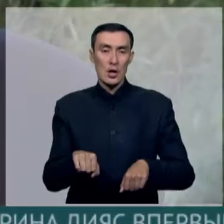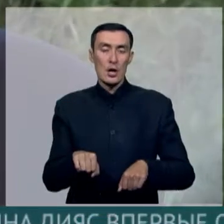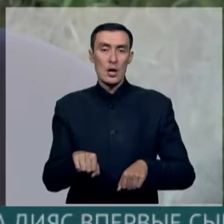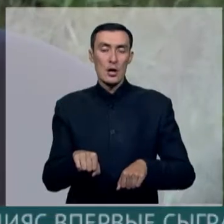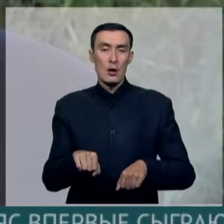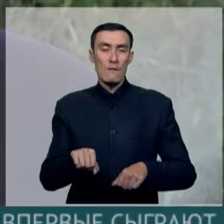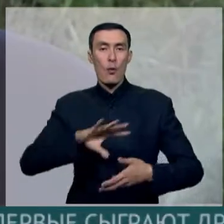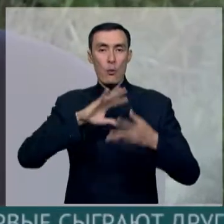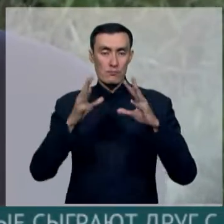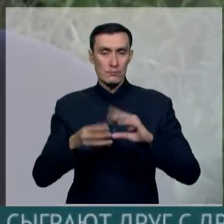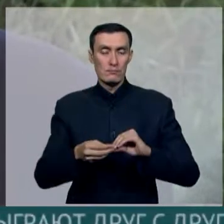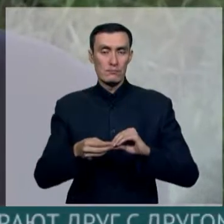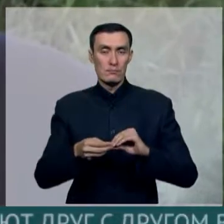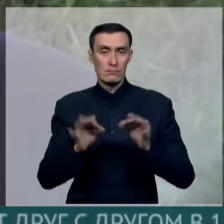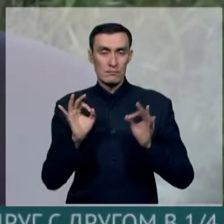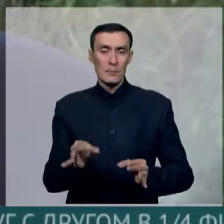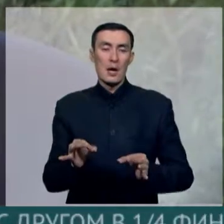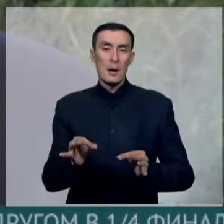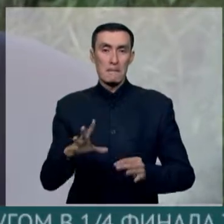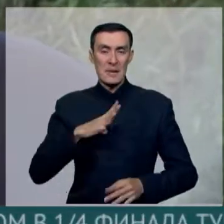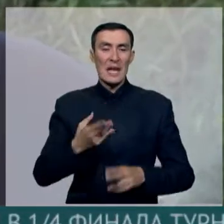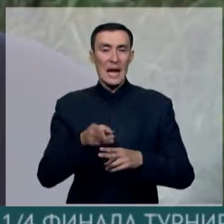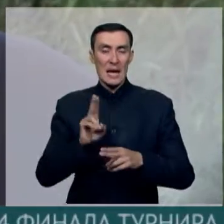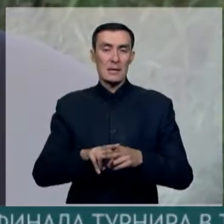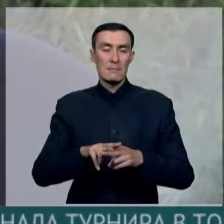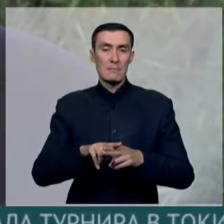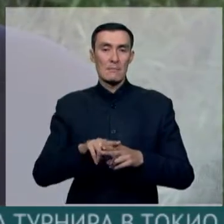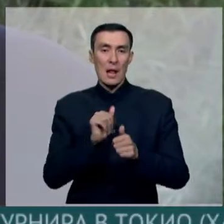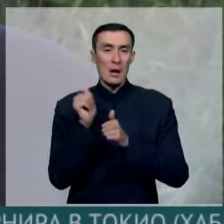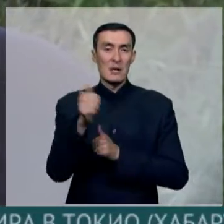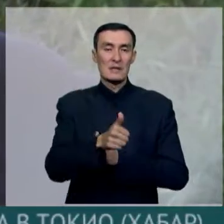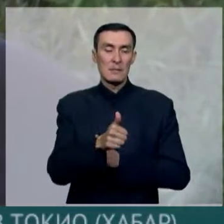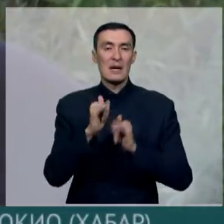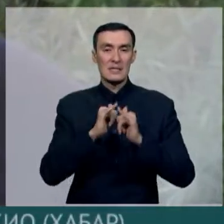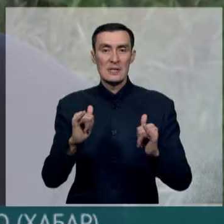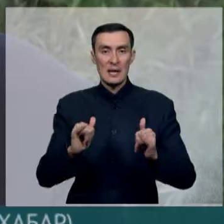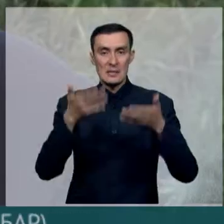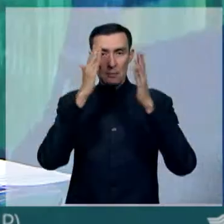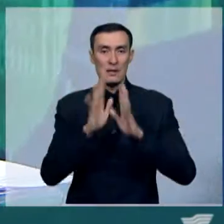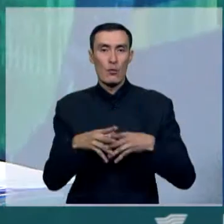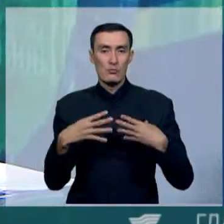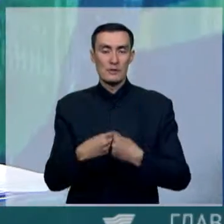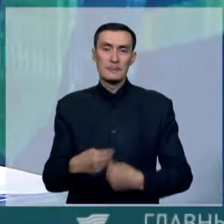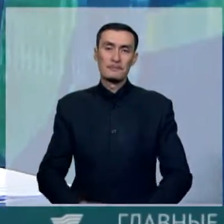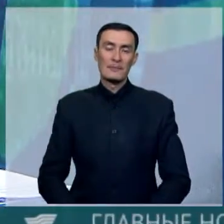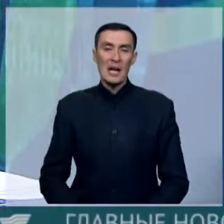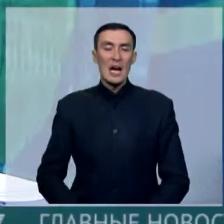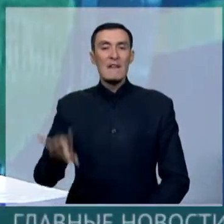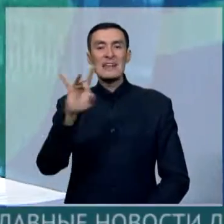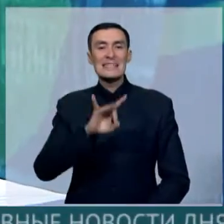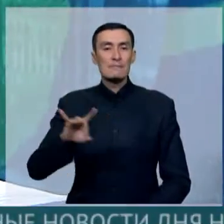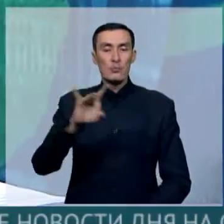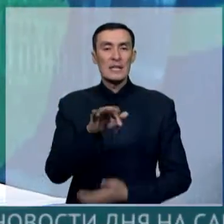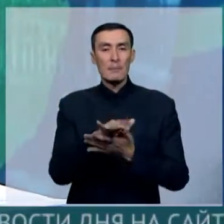объективным показателям быть вот этим самым локомотивом развития всего исламского мира. В республике